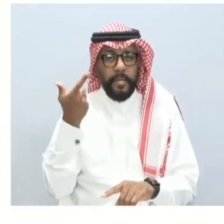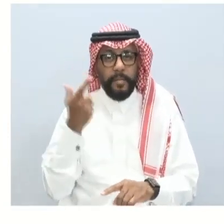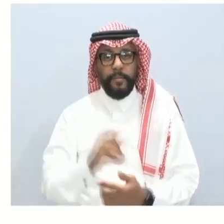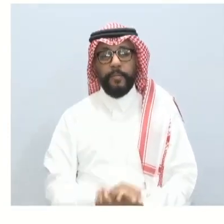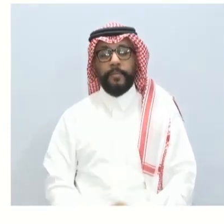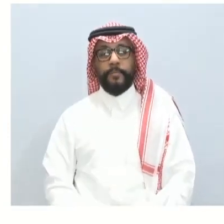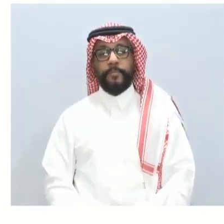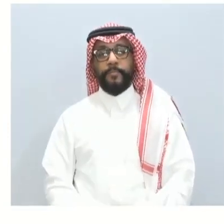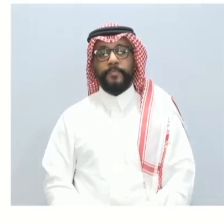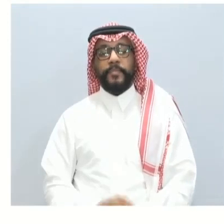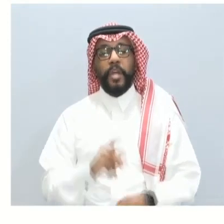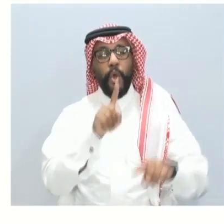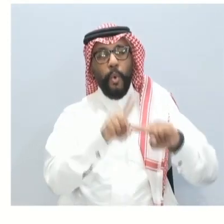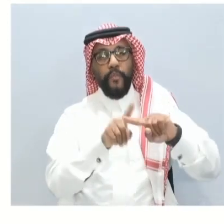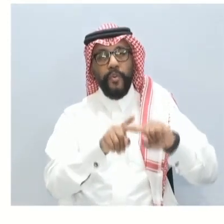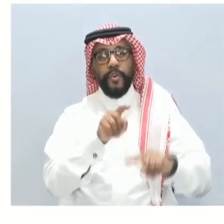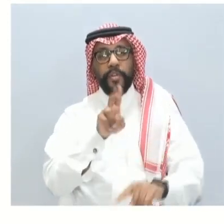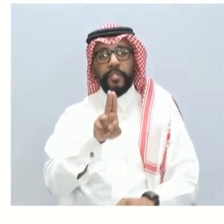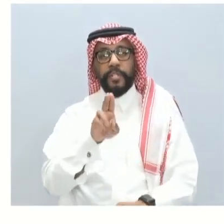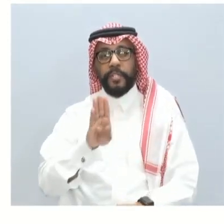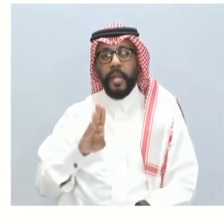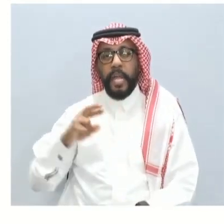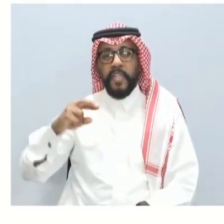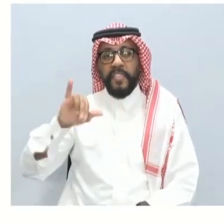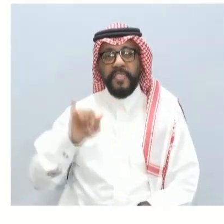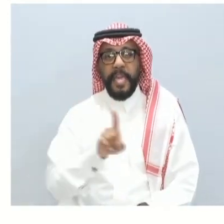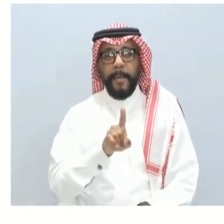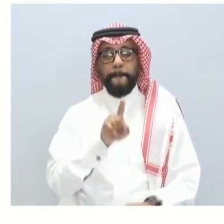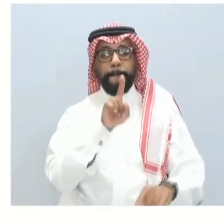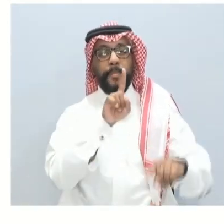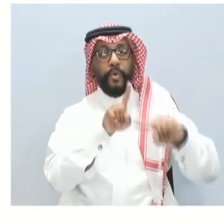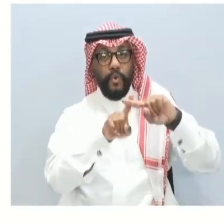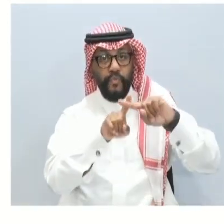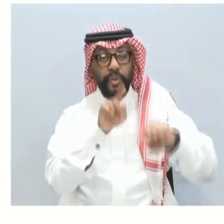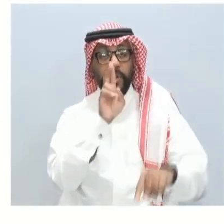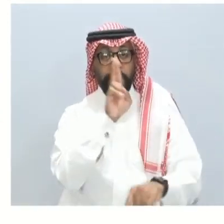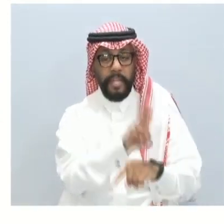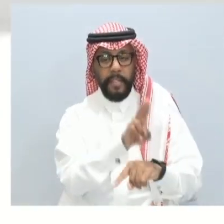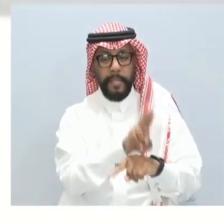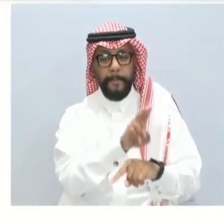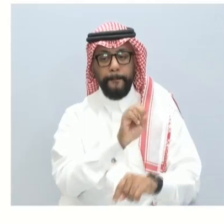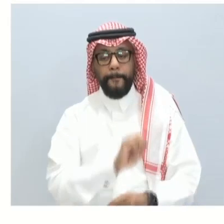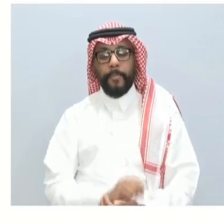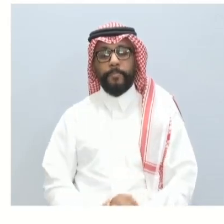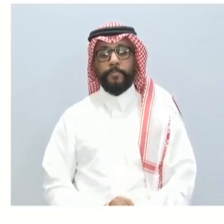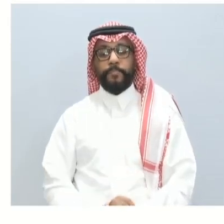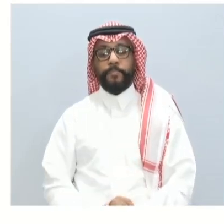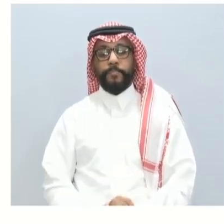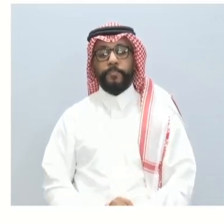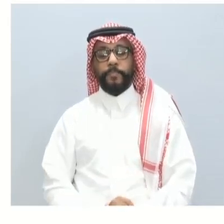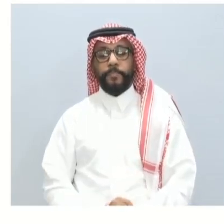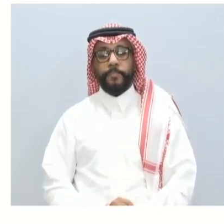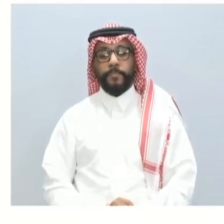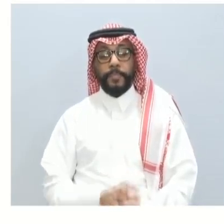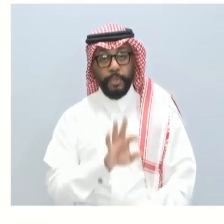رايكم بلا شك انه دليل على كفر التكذيب دليل على كفر التكذيب اختر الاجابه